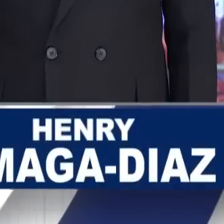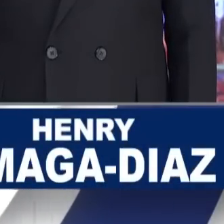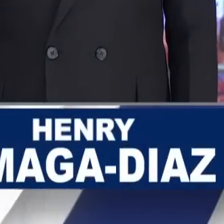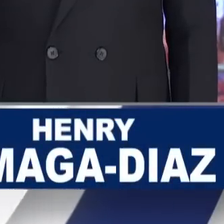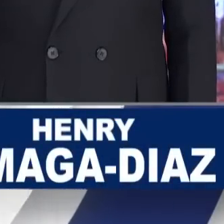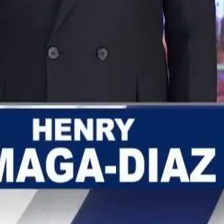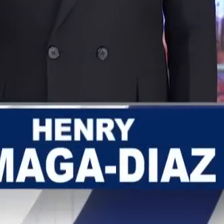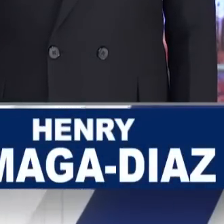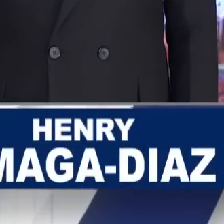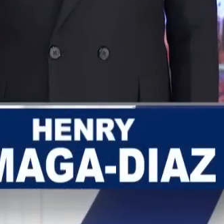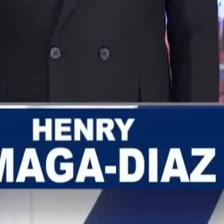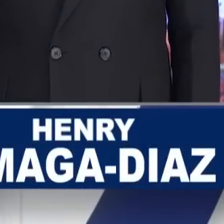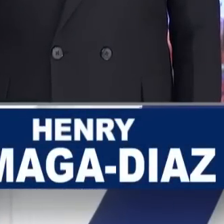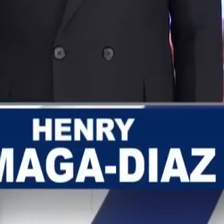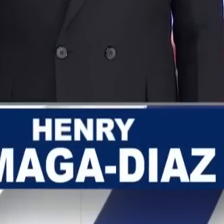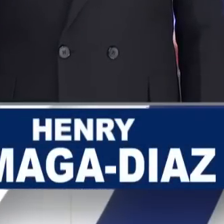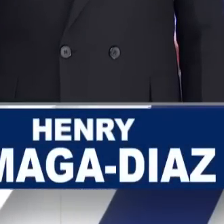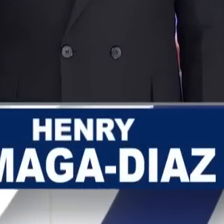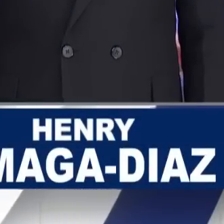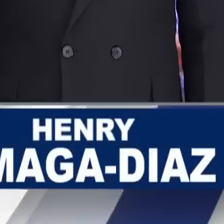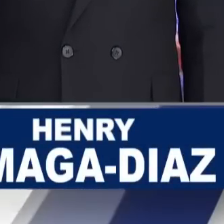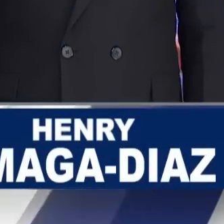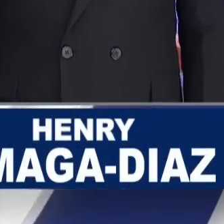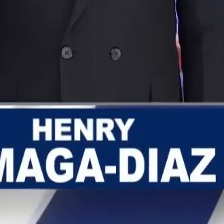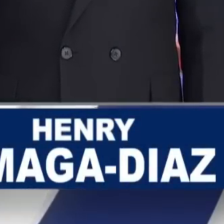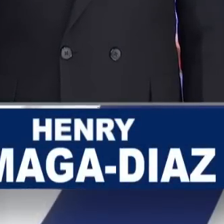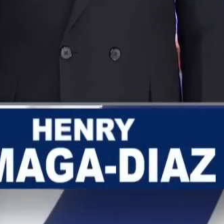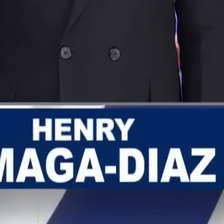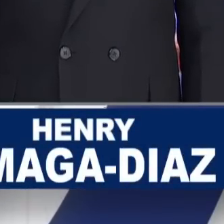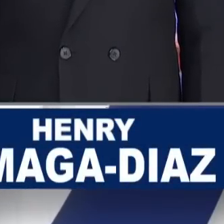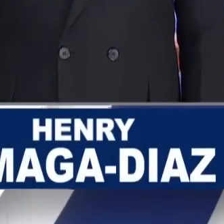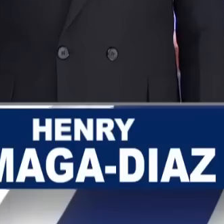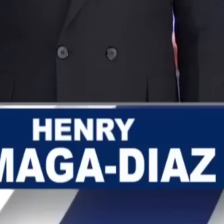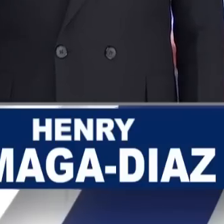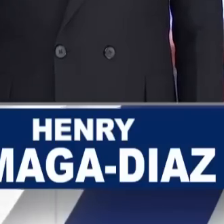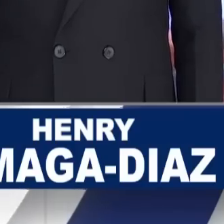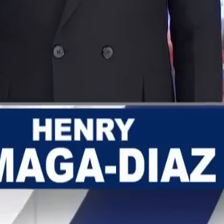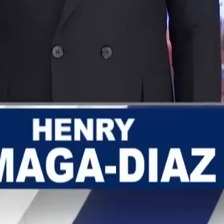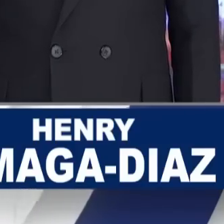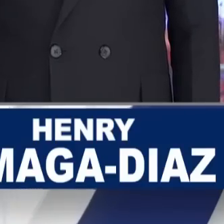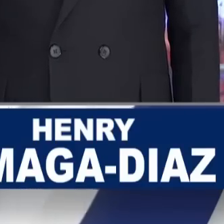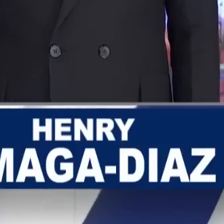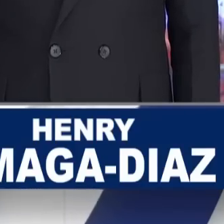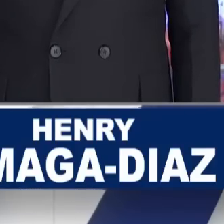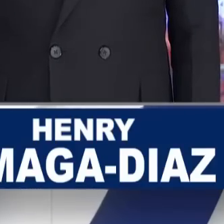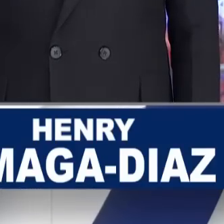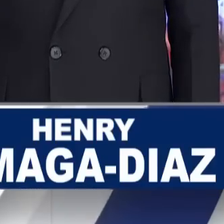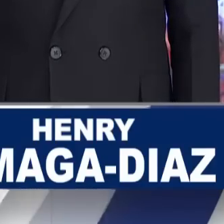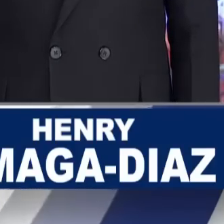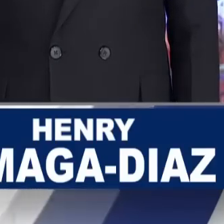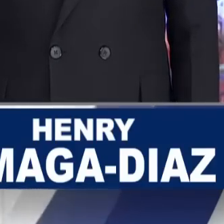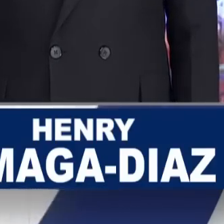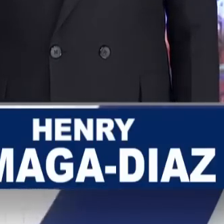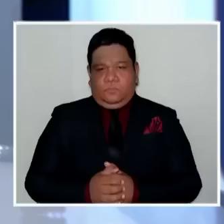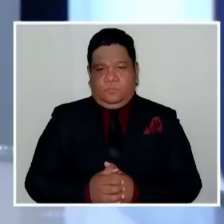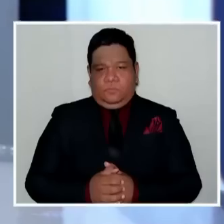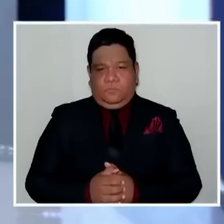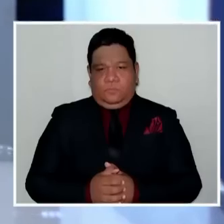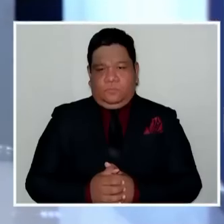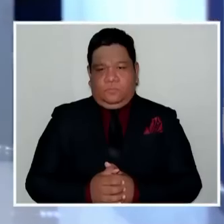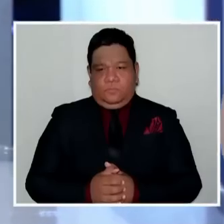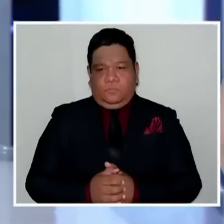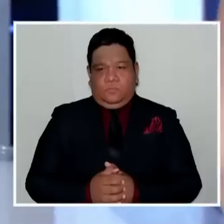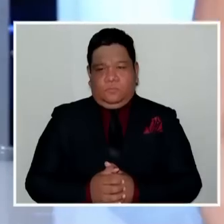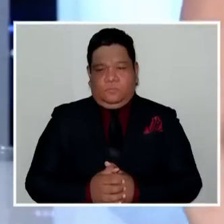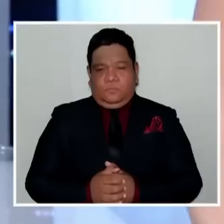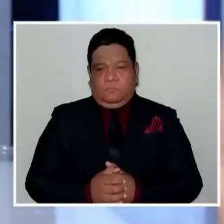Magandang gabi, bayan. Simulan natin ang balitaan sa pagdalaw ni Pangulong Bongbong Marcos sa Amerika. Matapos po